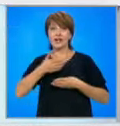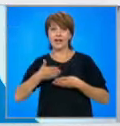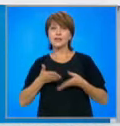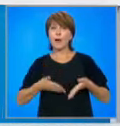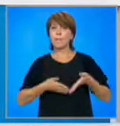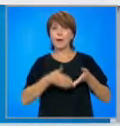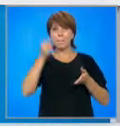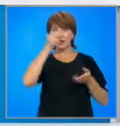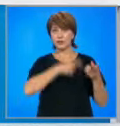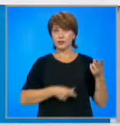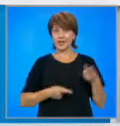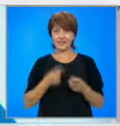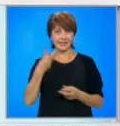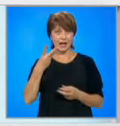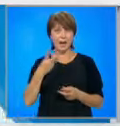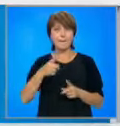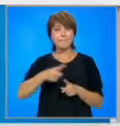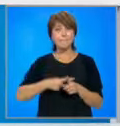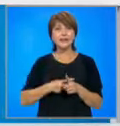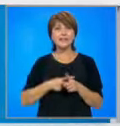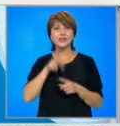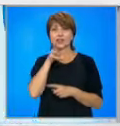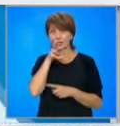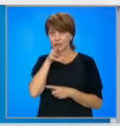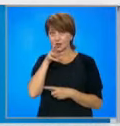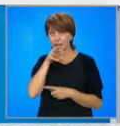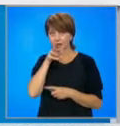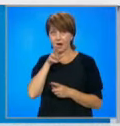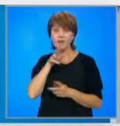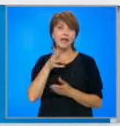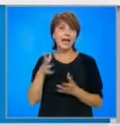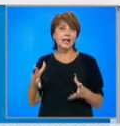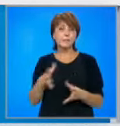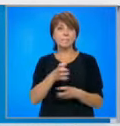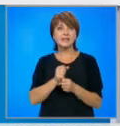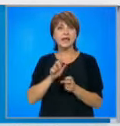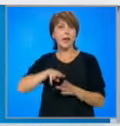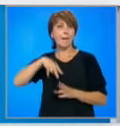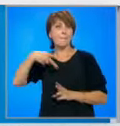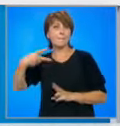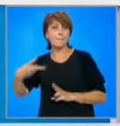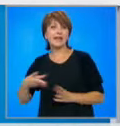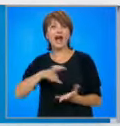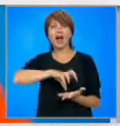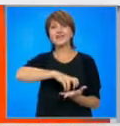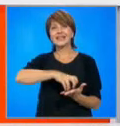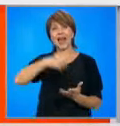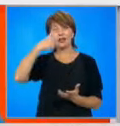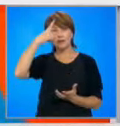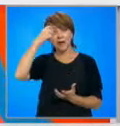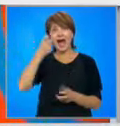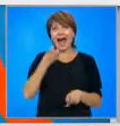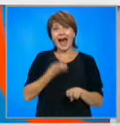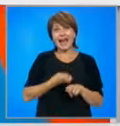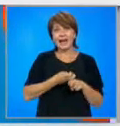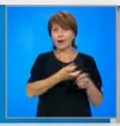БНТ, 3-месечен щъркел беше спасен. Сантино паднал от гнездото си в софийския квартал Челопечене, а местната лекарка го